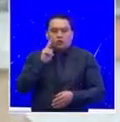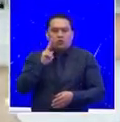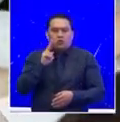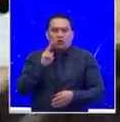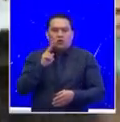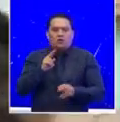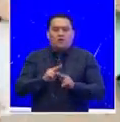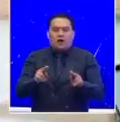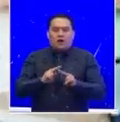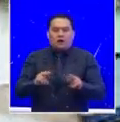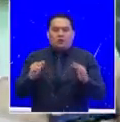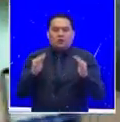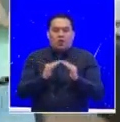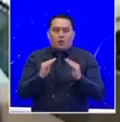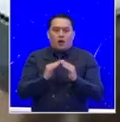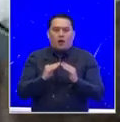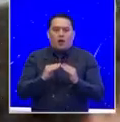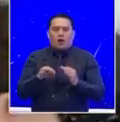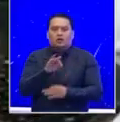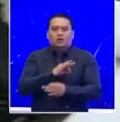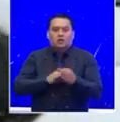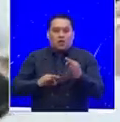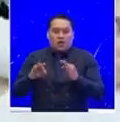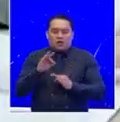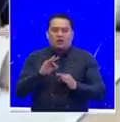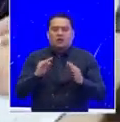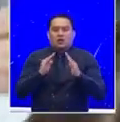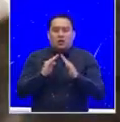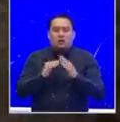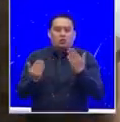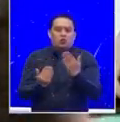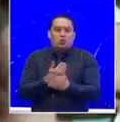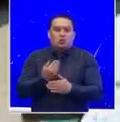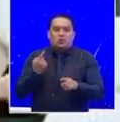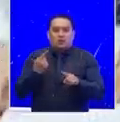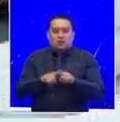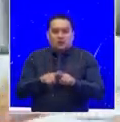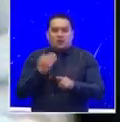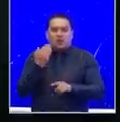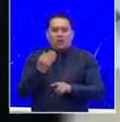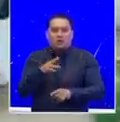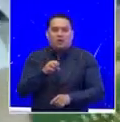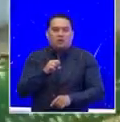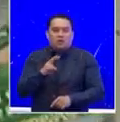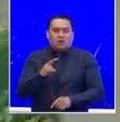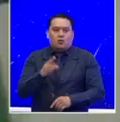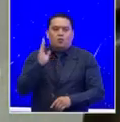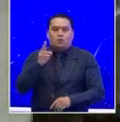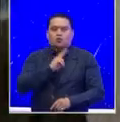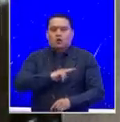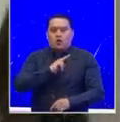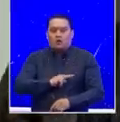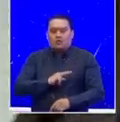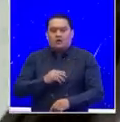и воспитанники детского дома «Айналайн». По уже известной схеме дети изучают новую тему по каналам Ел-Арна и Балапан. Дальнейшая работа